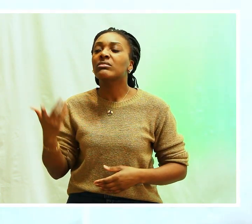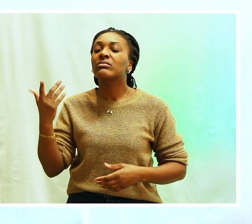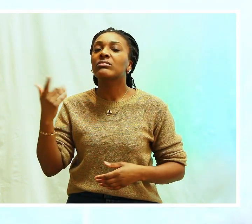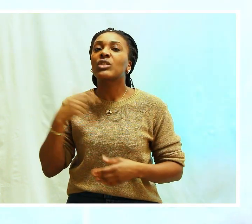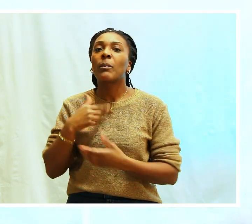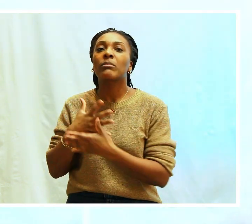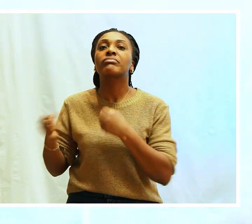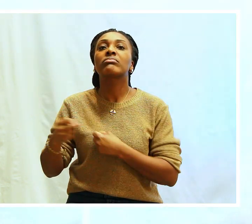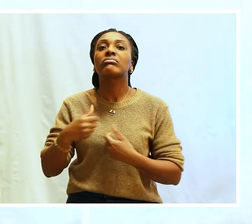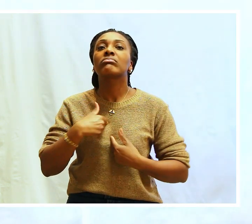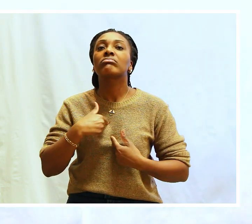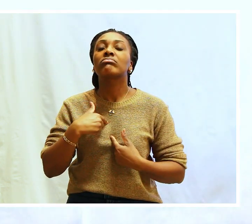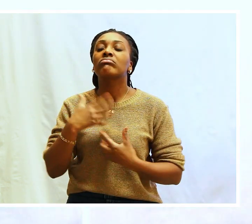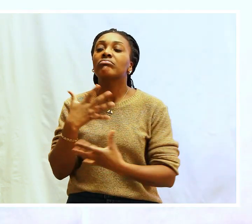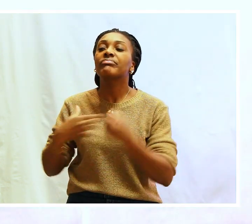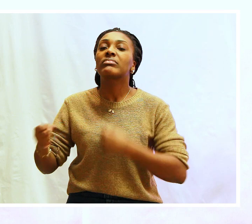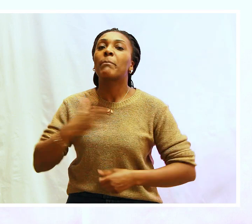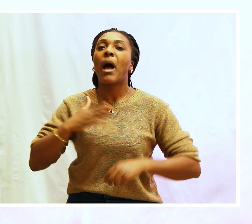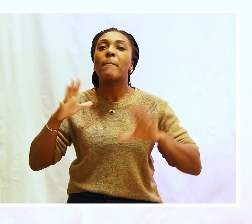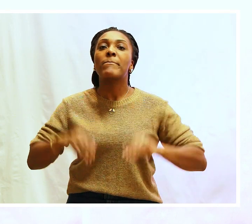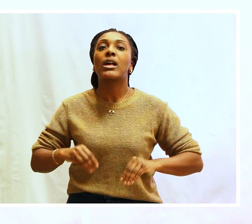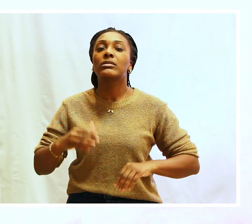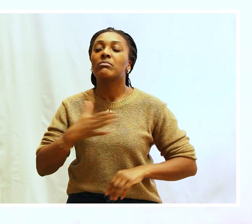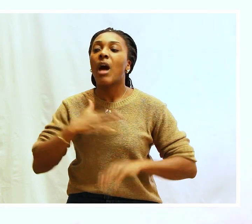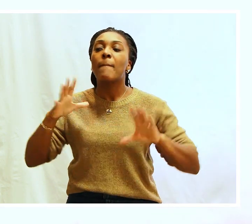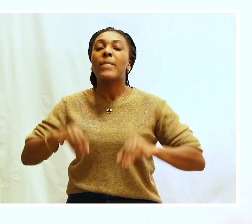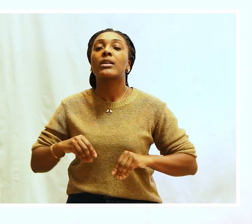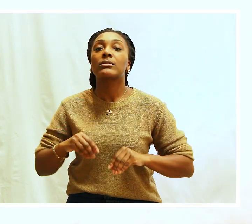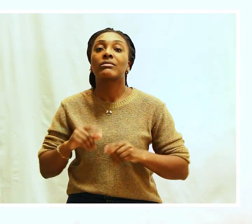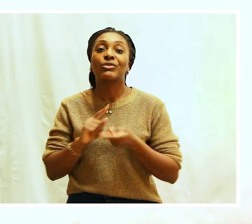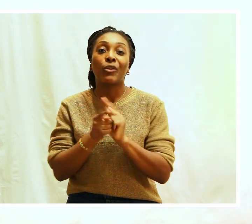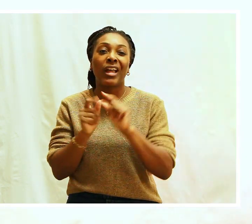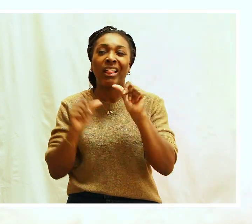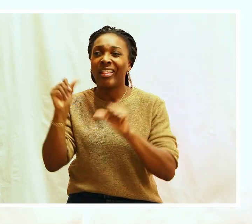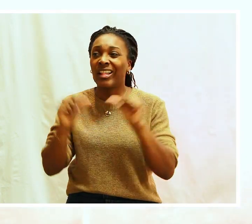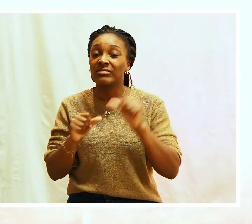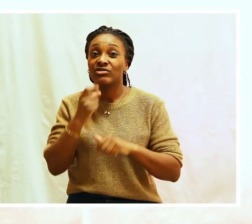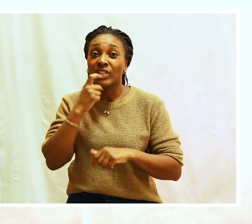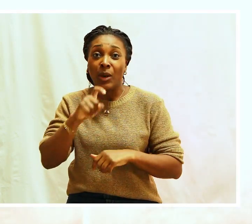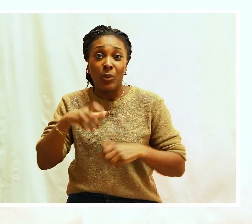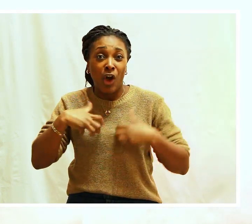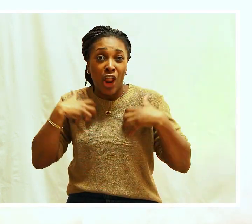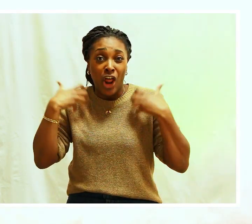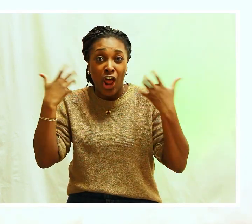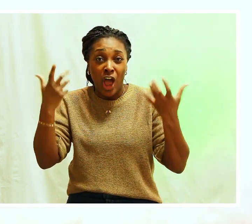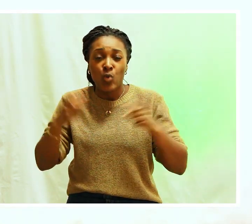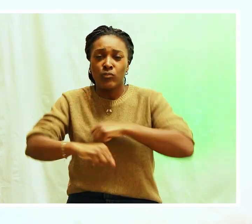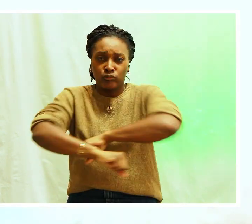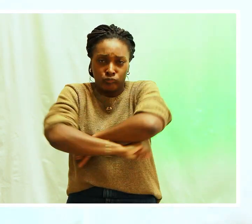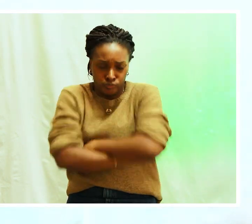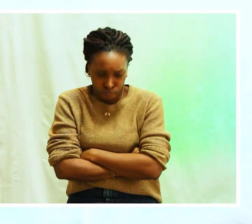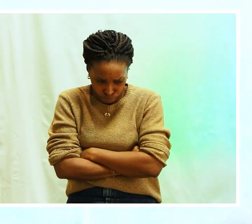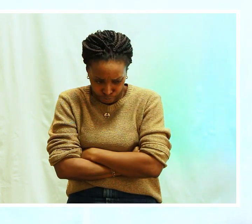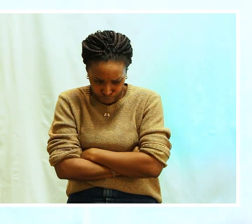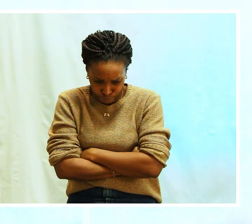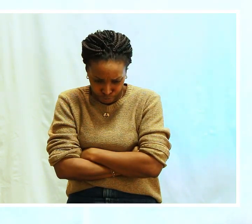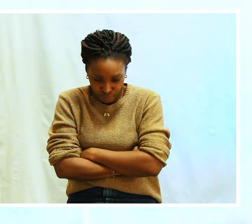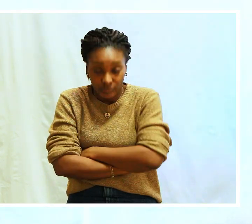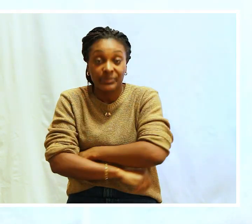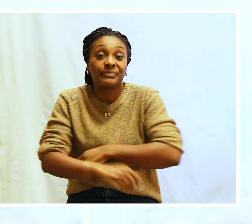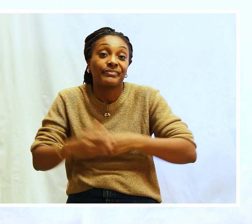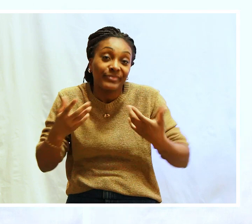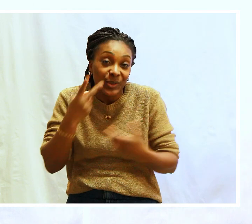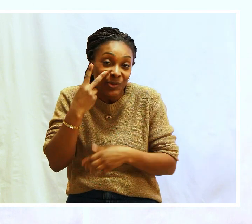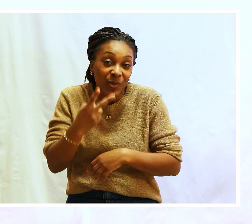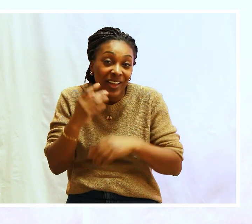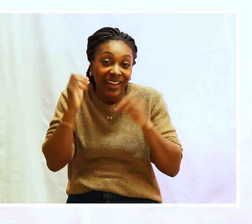train de prendre ma place, c'est ma place. Donc il rentrait dans la jalousie, parfois les colères, ou parfois de la bouderie. Donc on voit